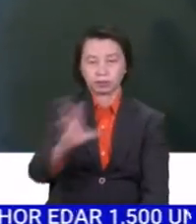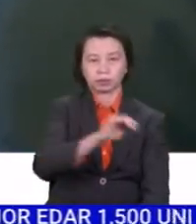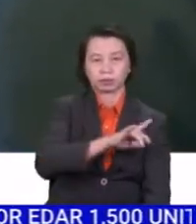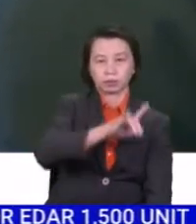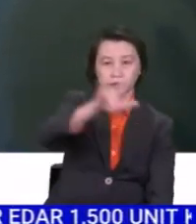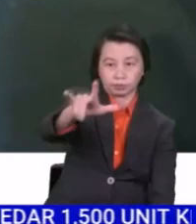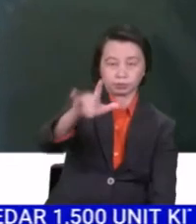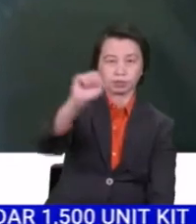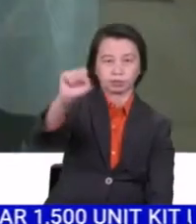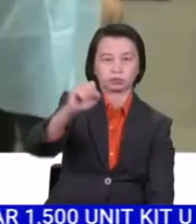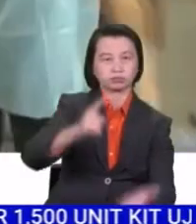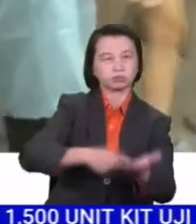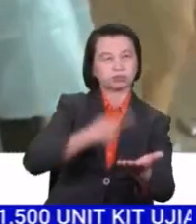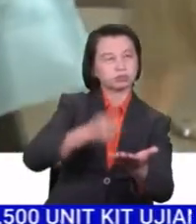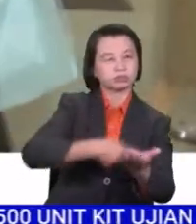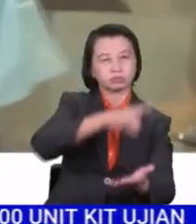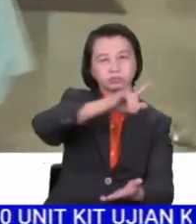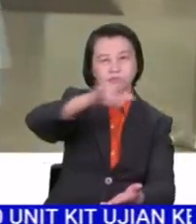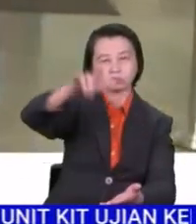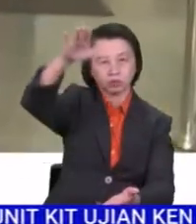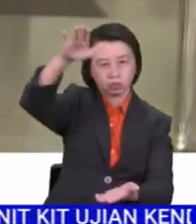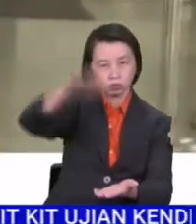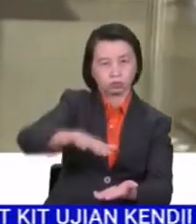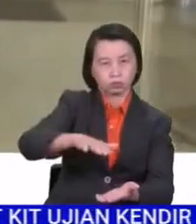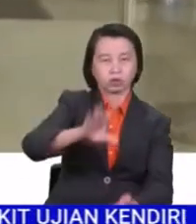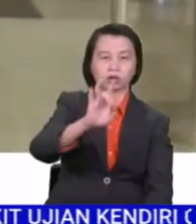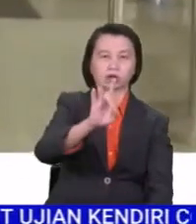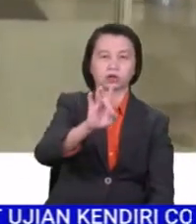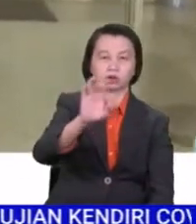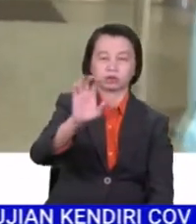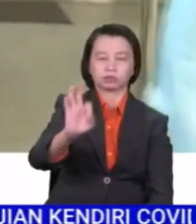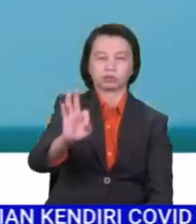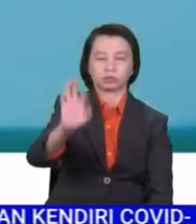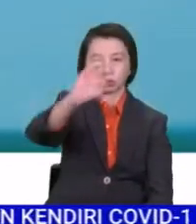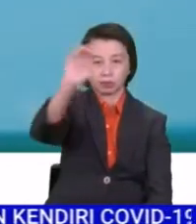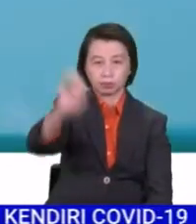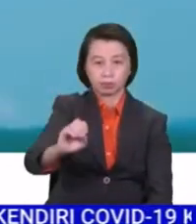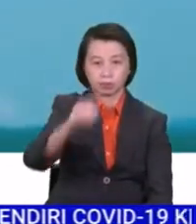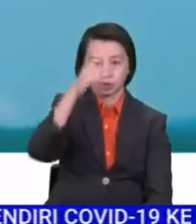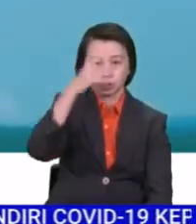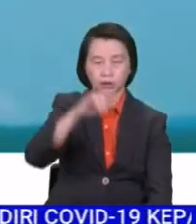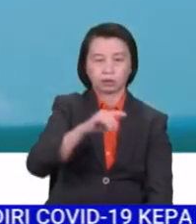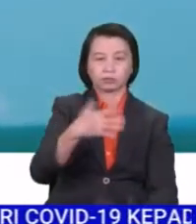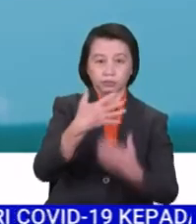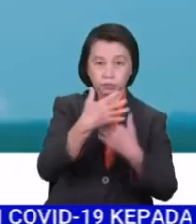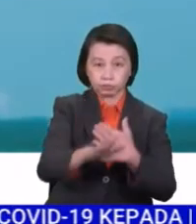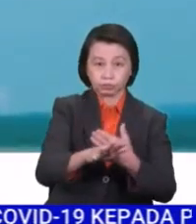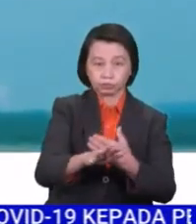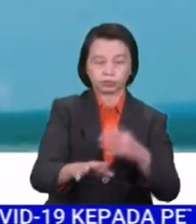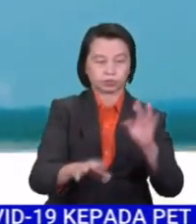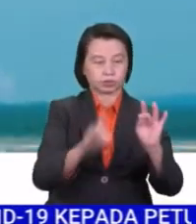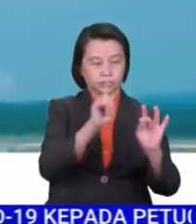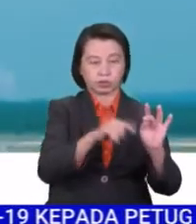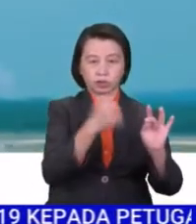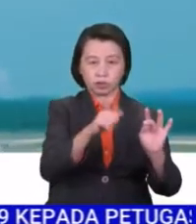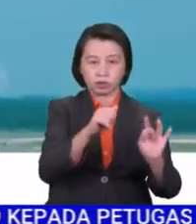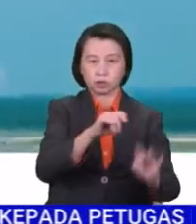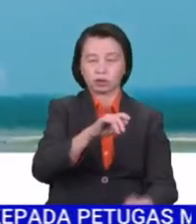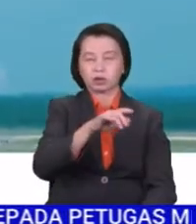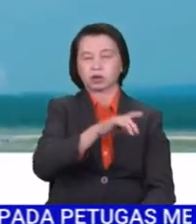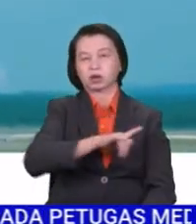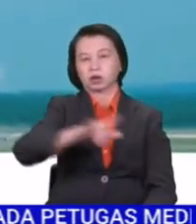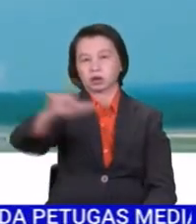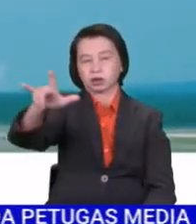Sabah kekerapan penerbangan telah berkurangan sebanyak 89%. untuk perjalanan selepas 8 Oktober lalu laluan Kuala